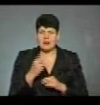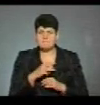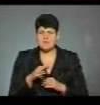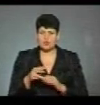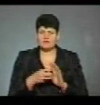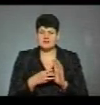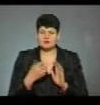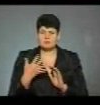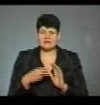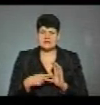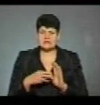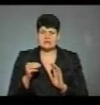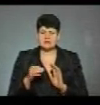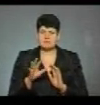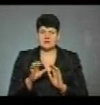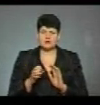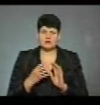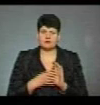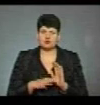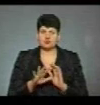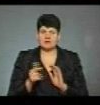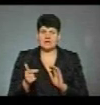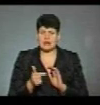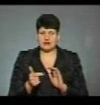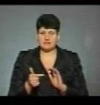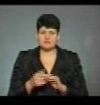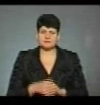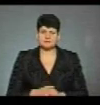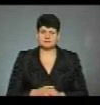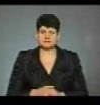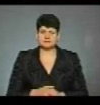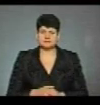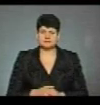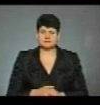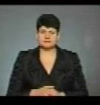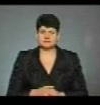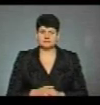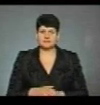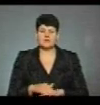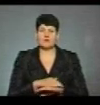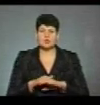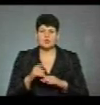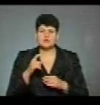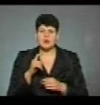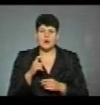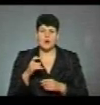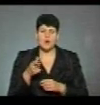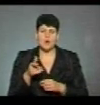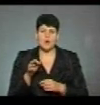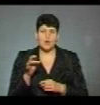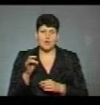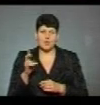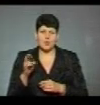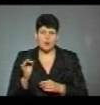2 мільйони 857 тисяч 595 гривень, каже Наталія Бойко. Вулиці Горького та Пасічну в